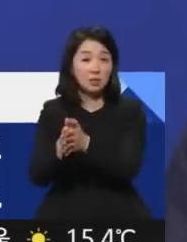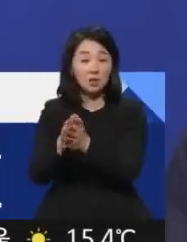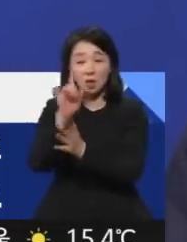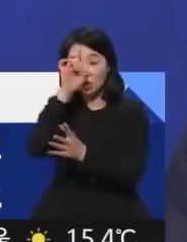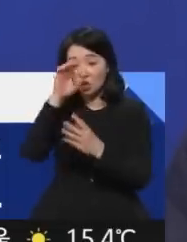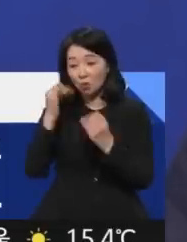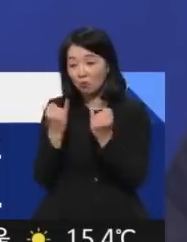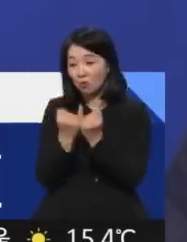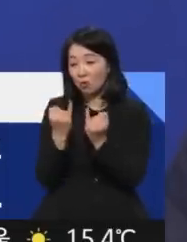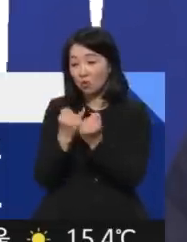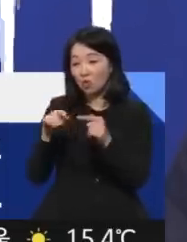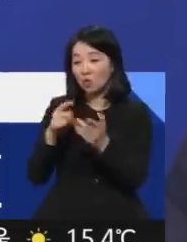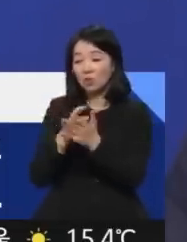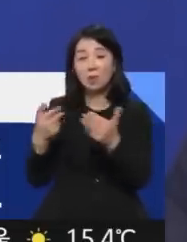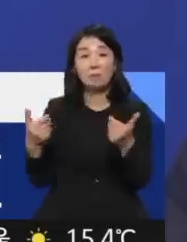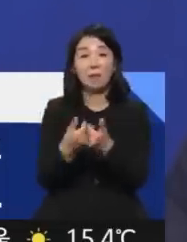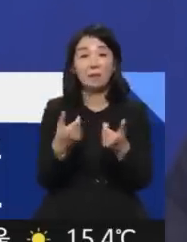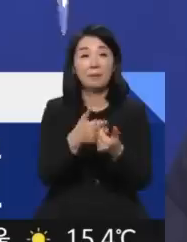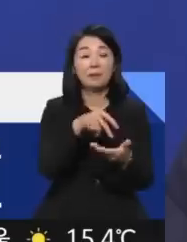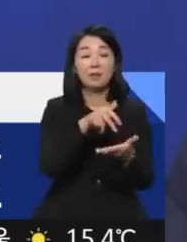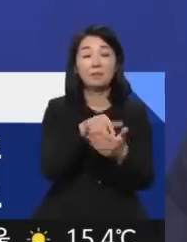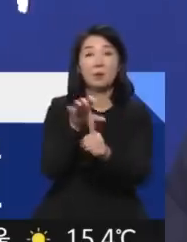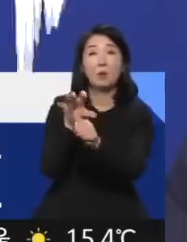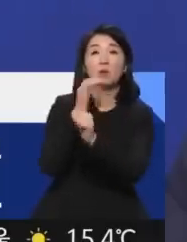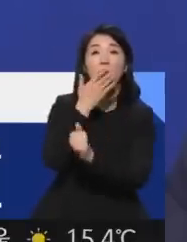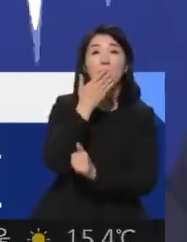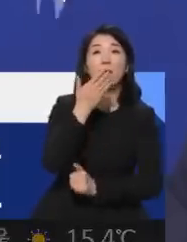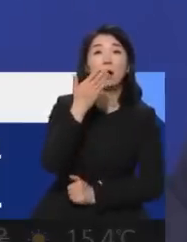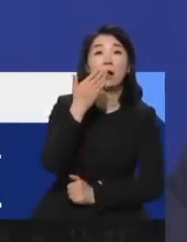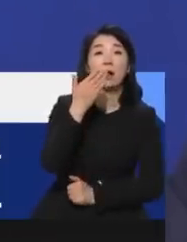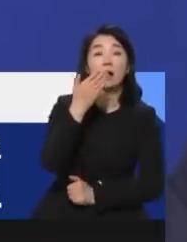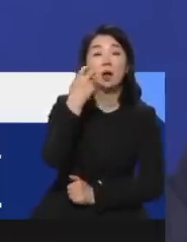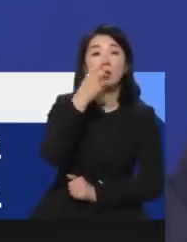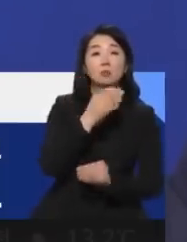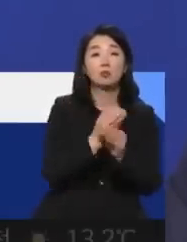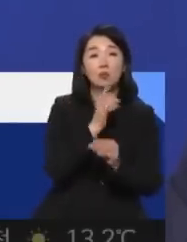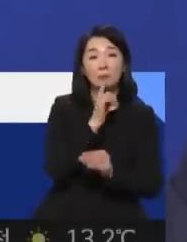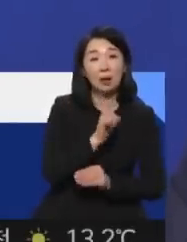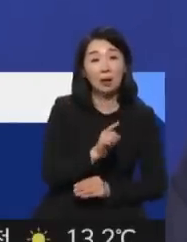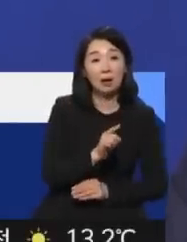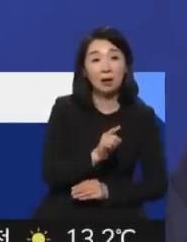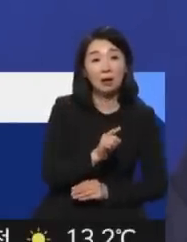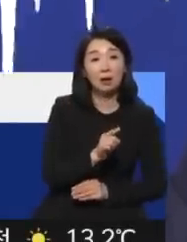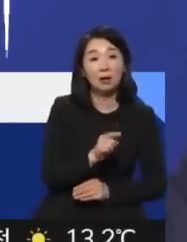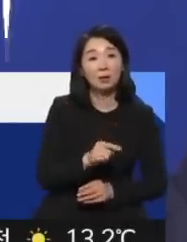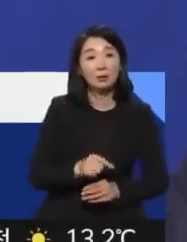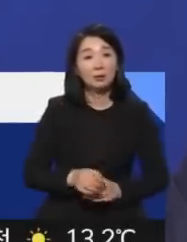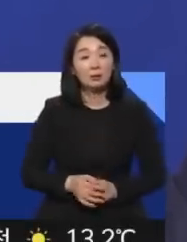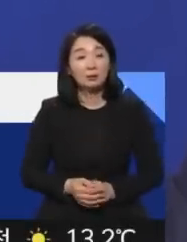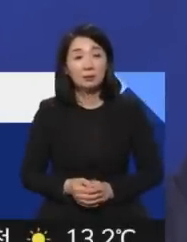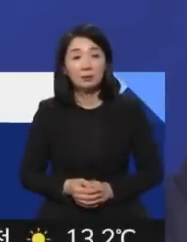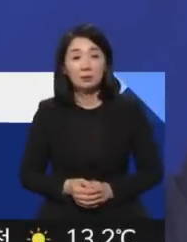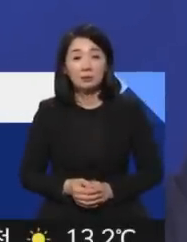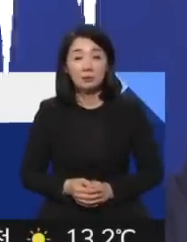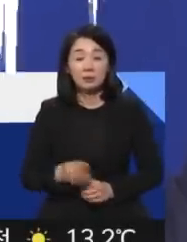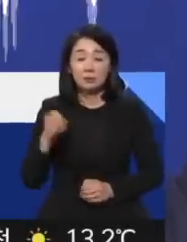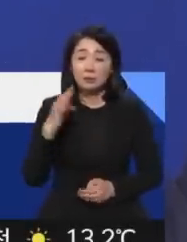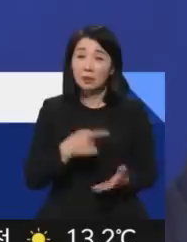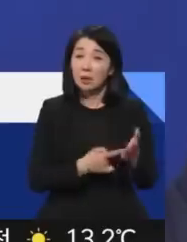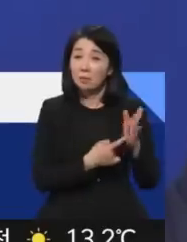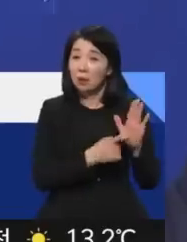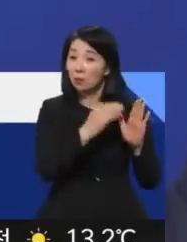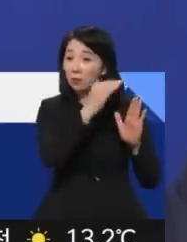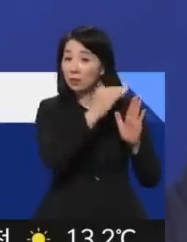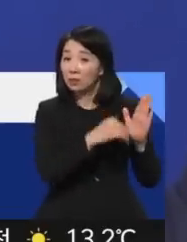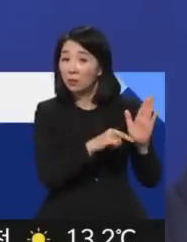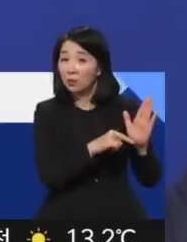비판에 활용할 것이라는 검토 중이다. 네네. 이거는 그냥 발표된